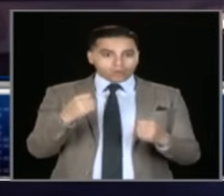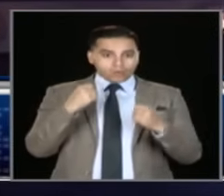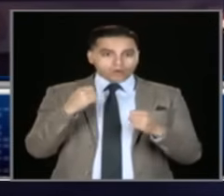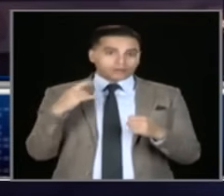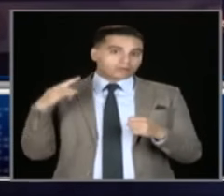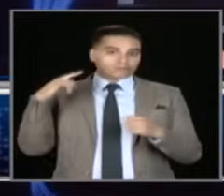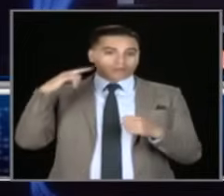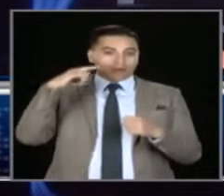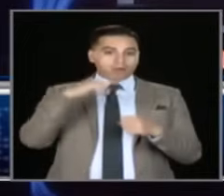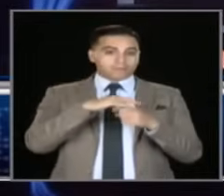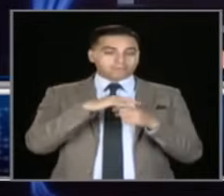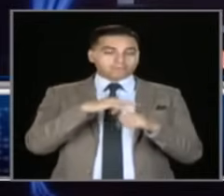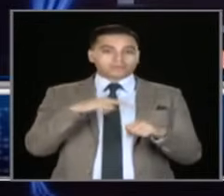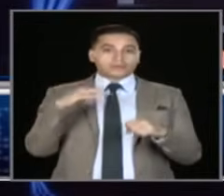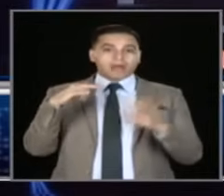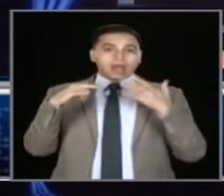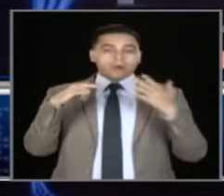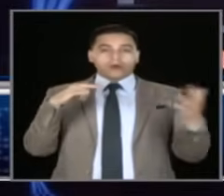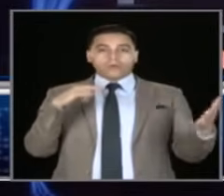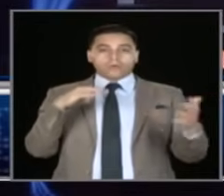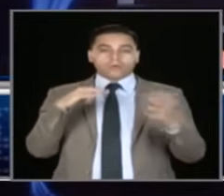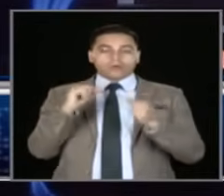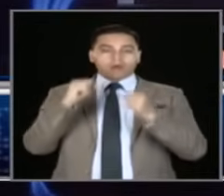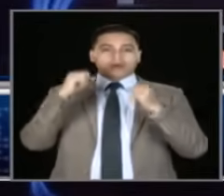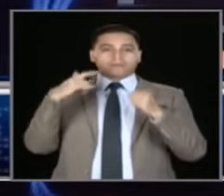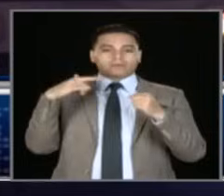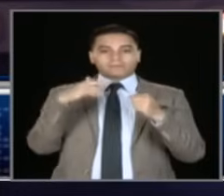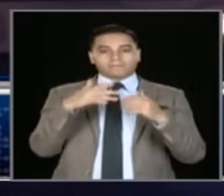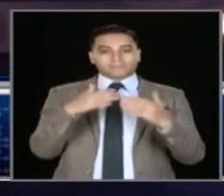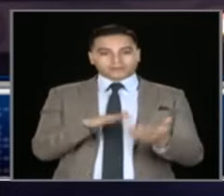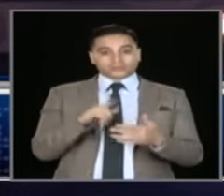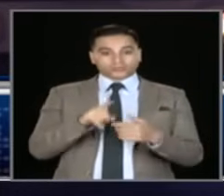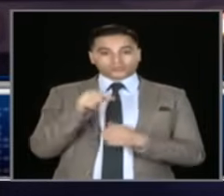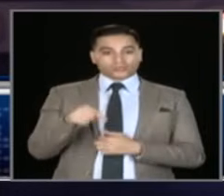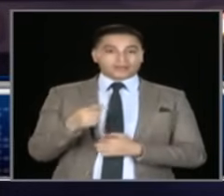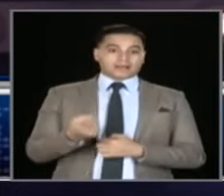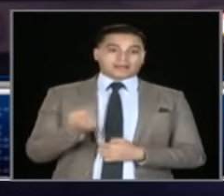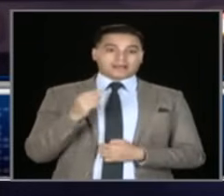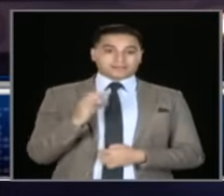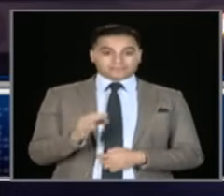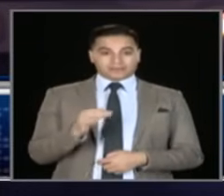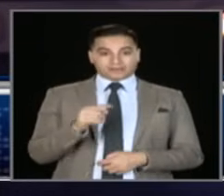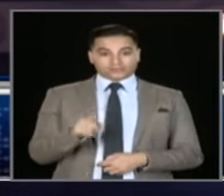طيارة بسبب عاصفة رعدية. طبعا السؤال ده بص